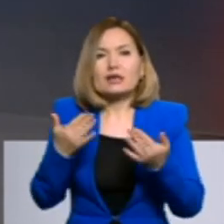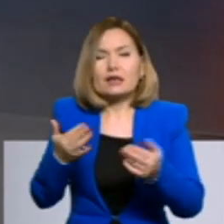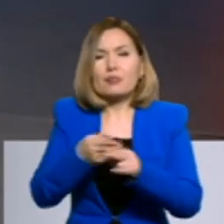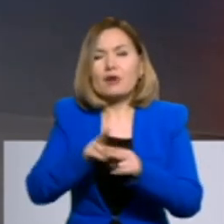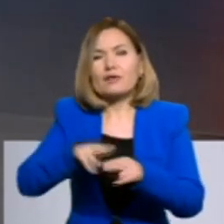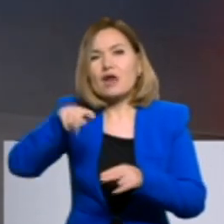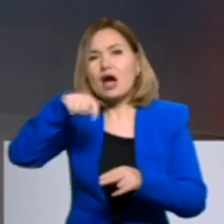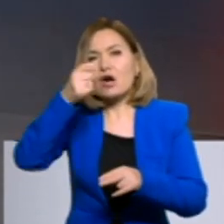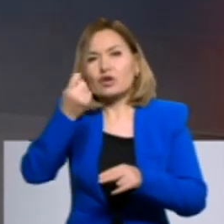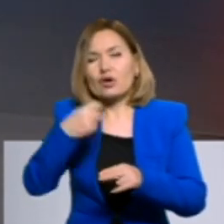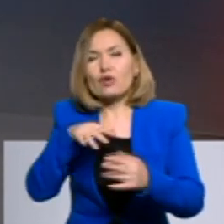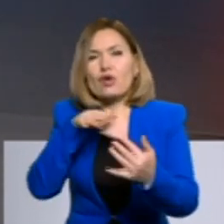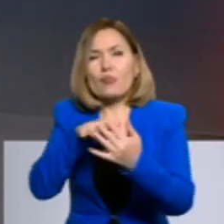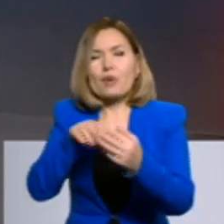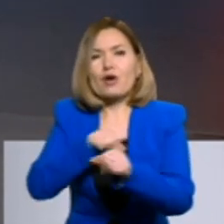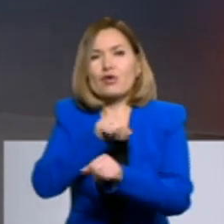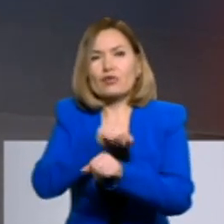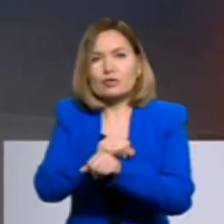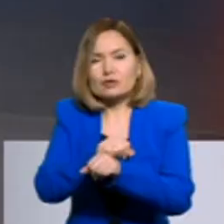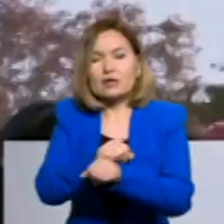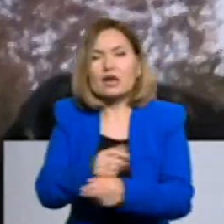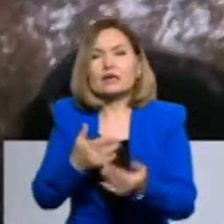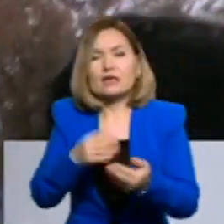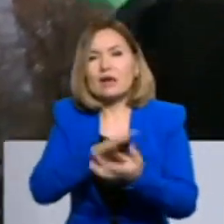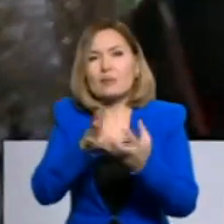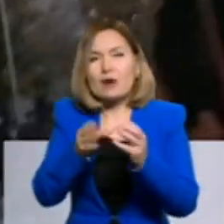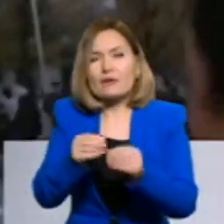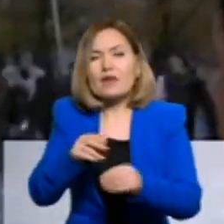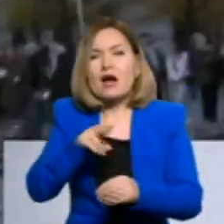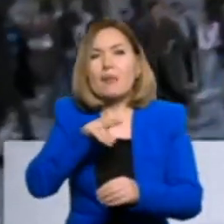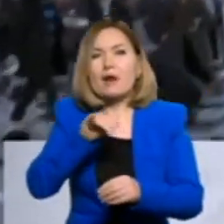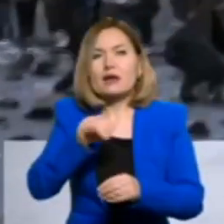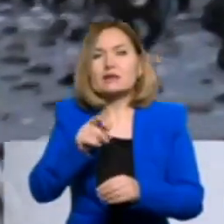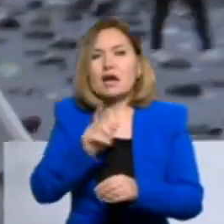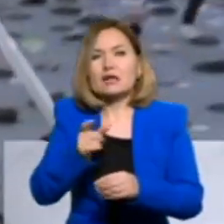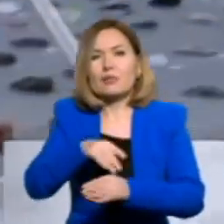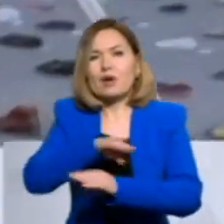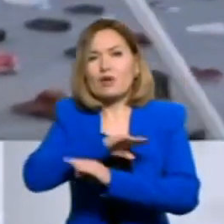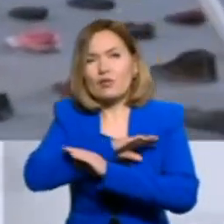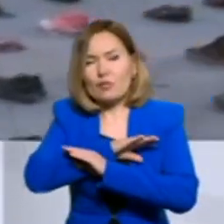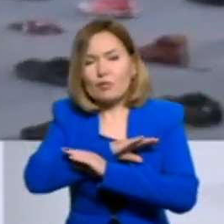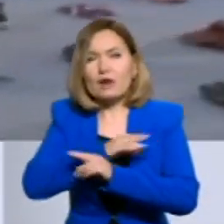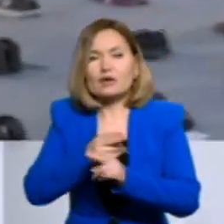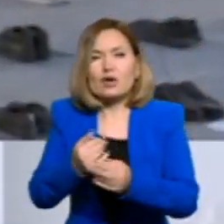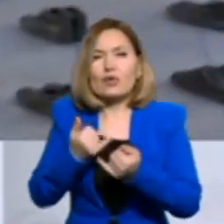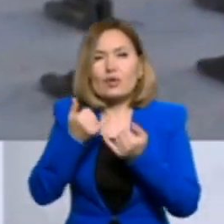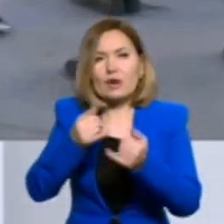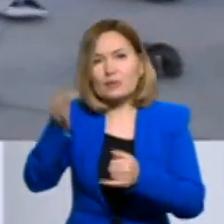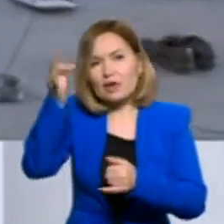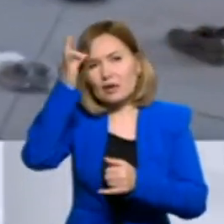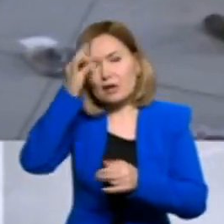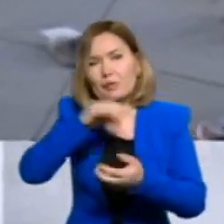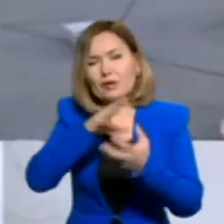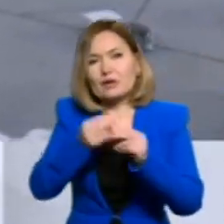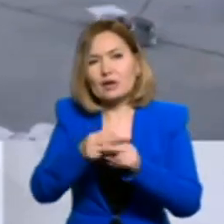тапқан палестиналықтарды еске алды. Және де бұл акция қала басшыларының Израильді Мадридтің құрмет орденімен